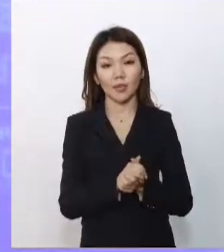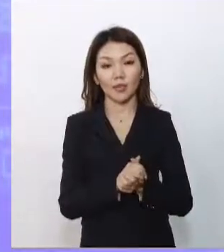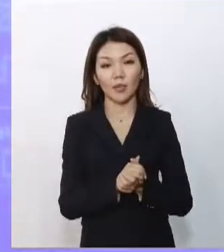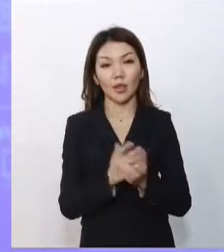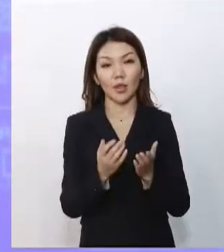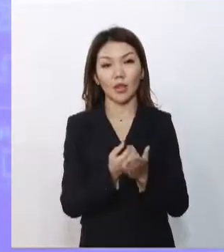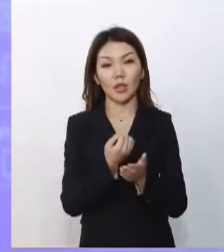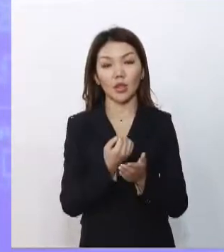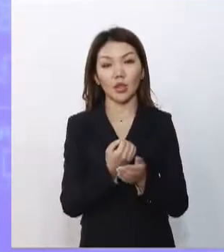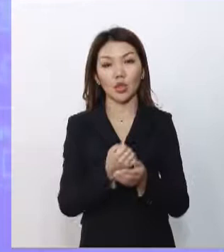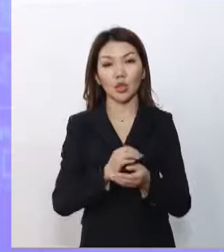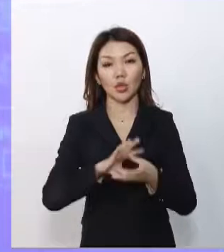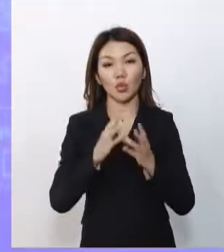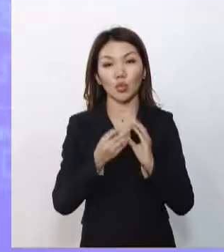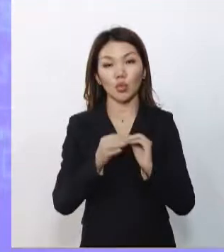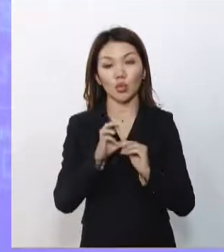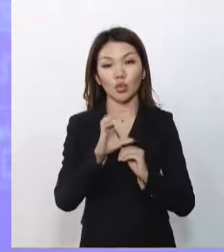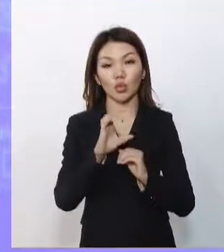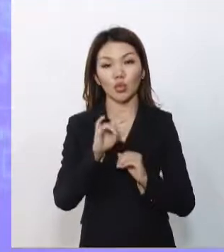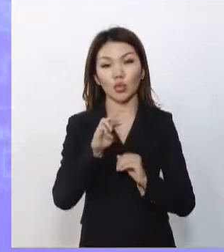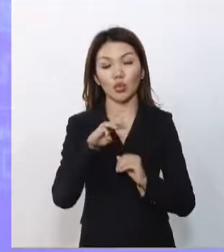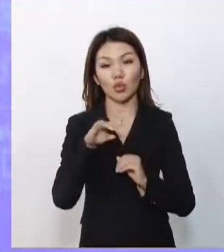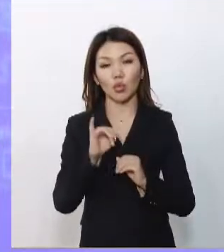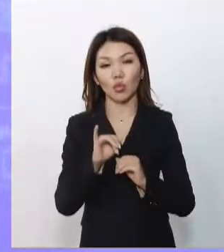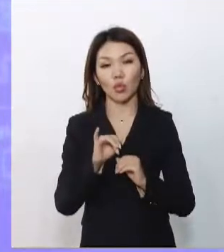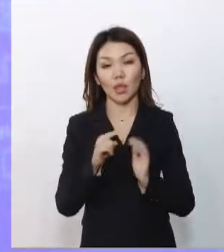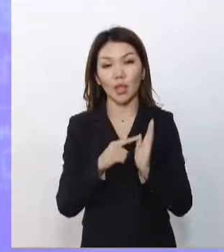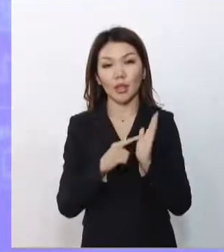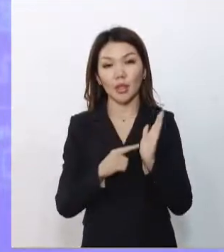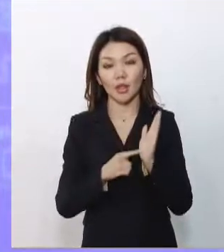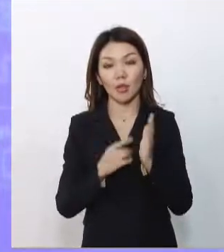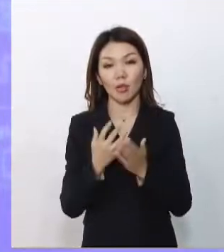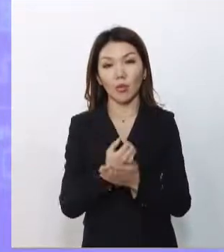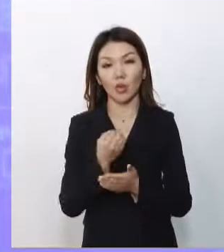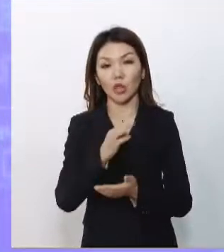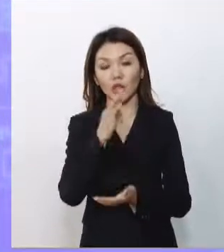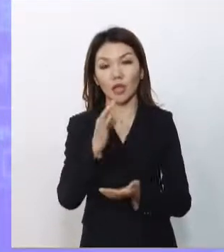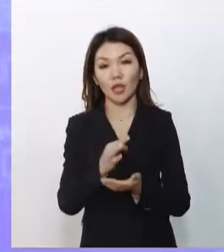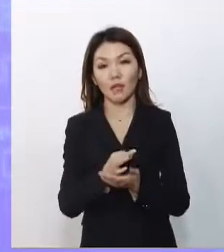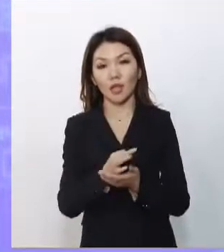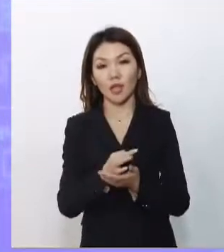Вычислить сумму, разделить полученный результат на число.